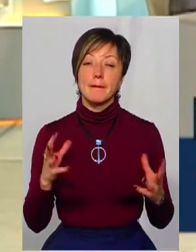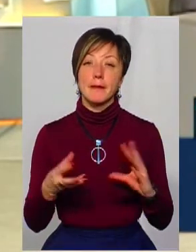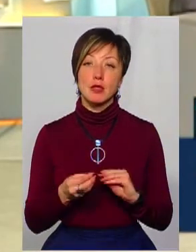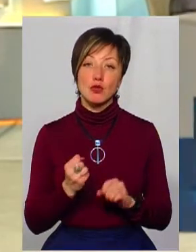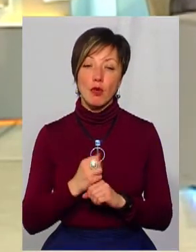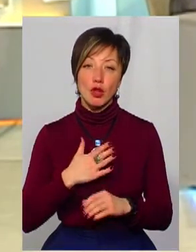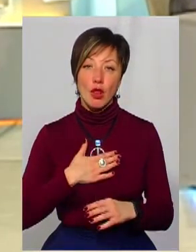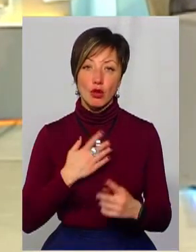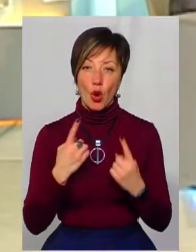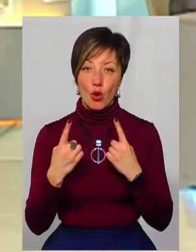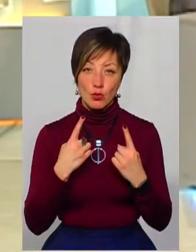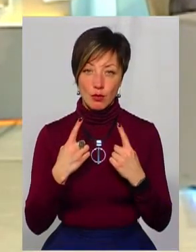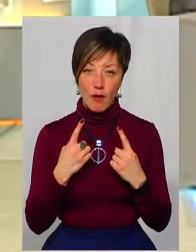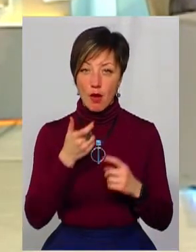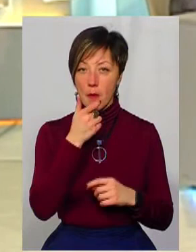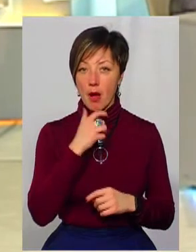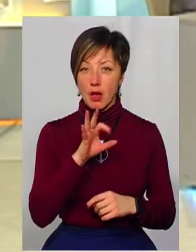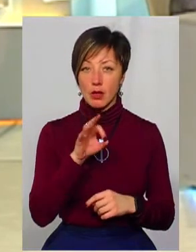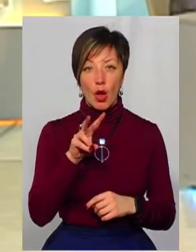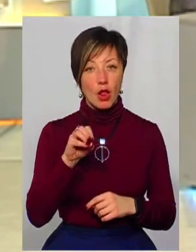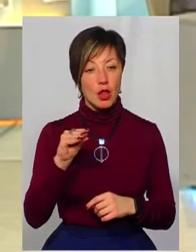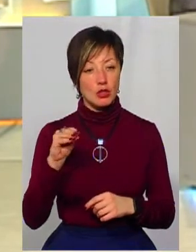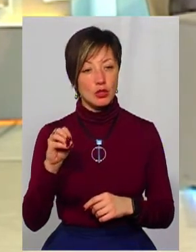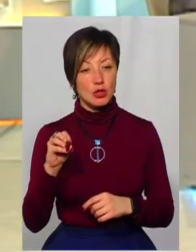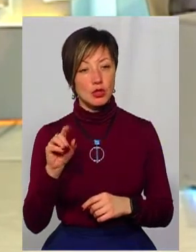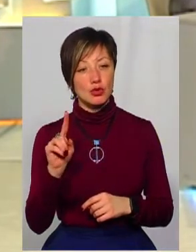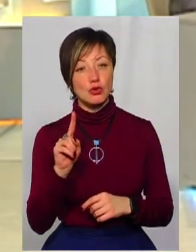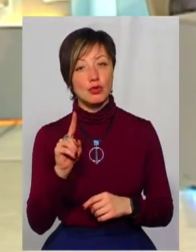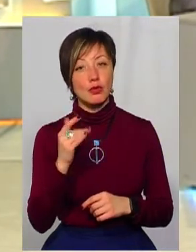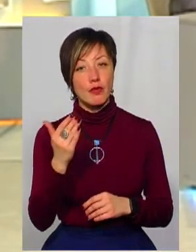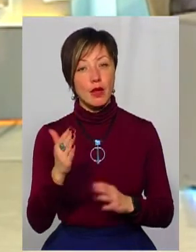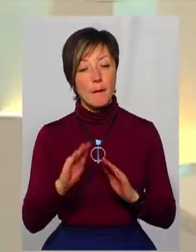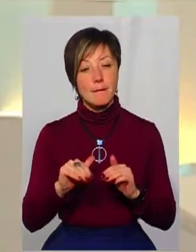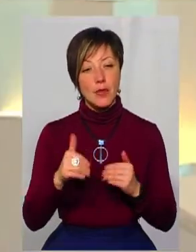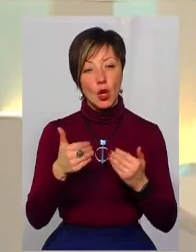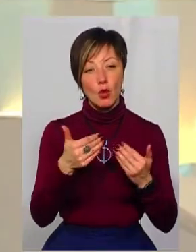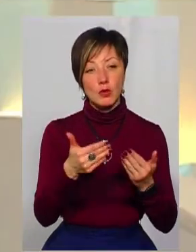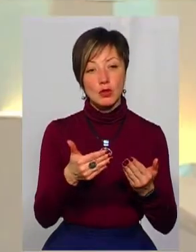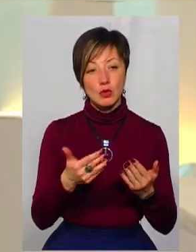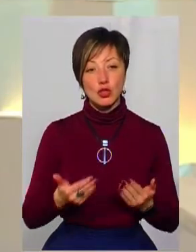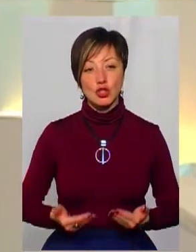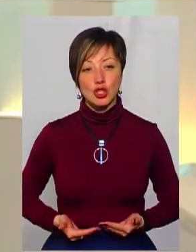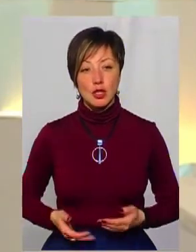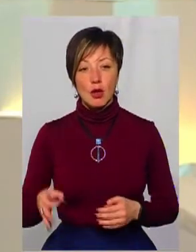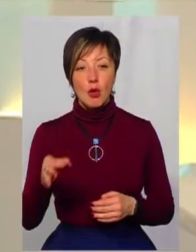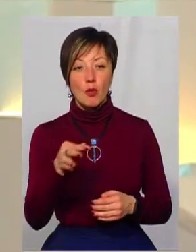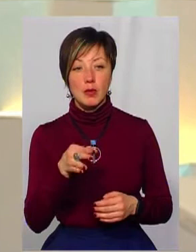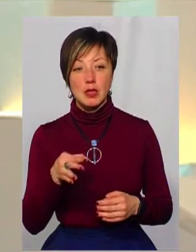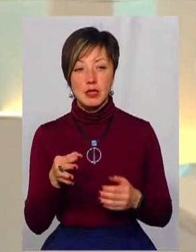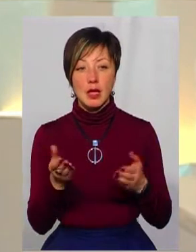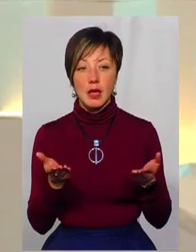Підсумовуючи нашу розмову, пане Олеже, що ви порекомендуєте тим жителям Хмельниччини,